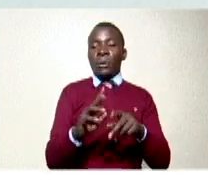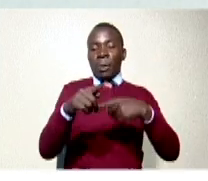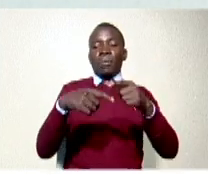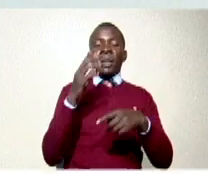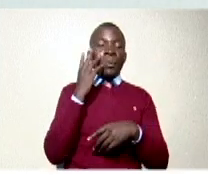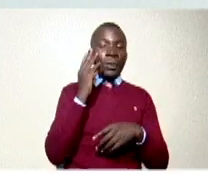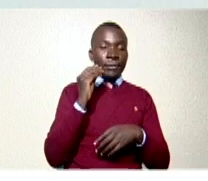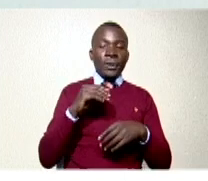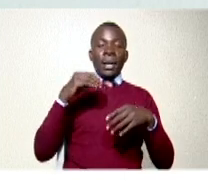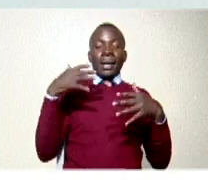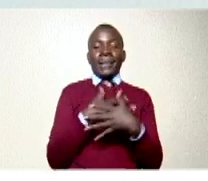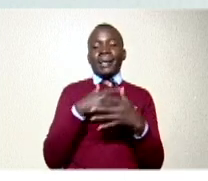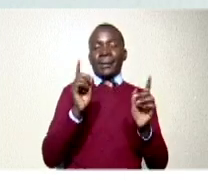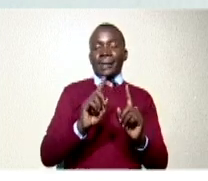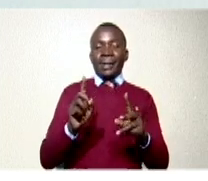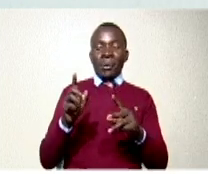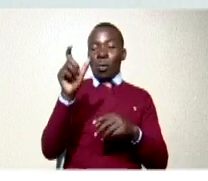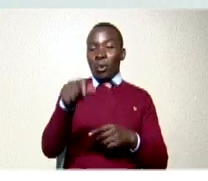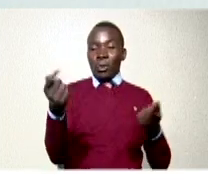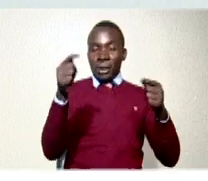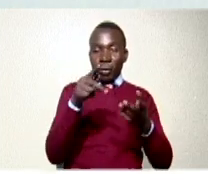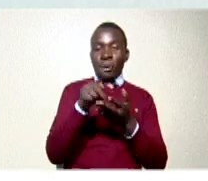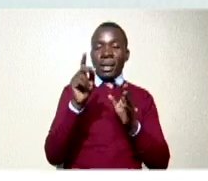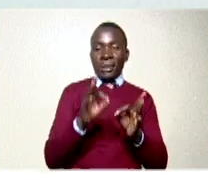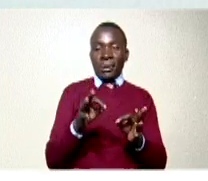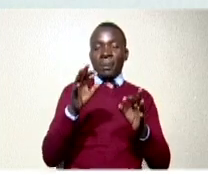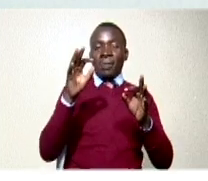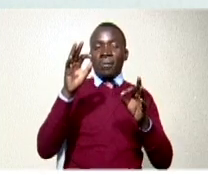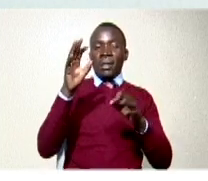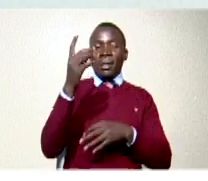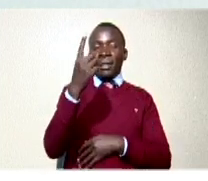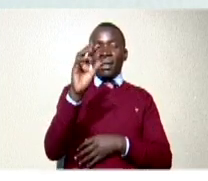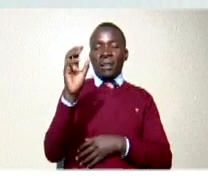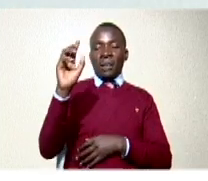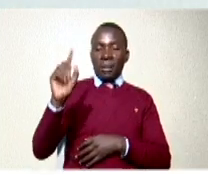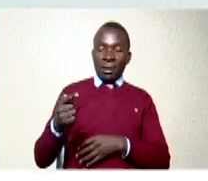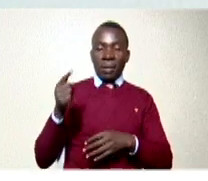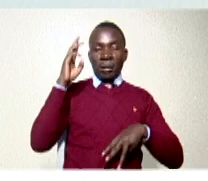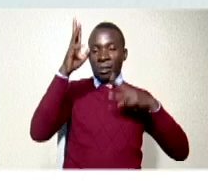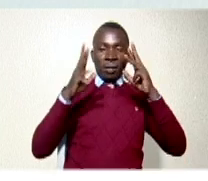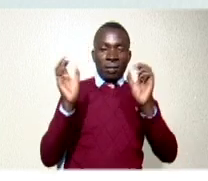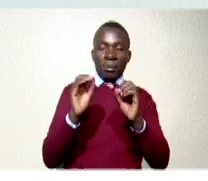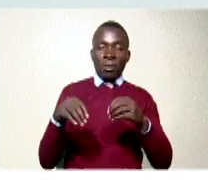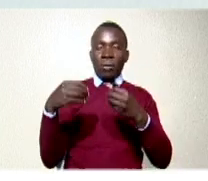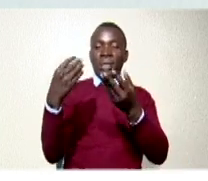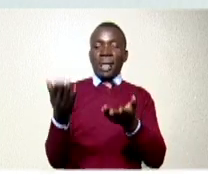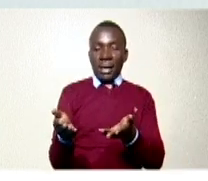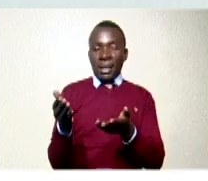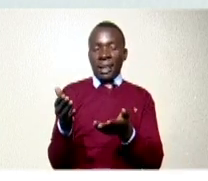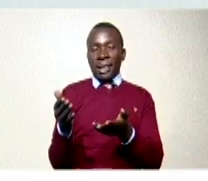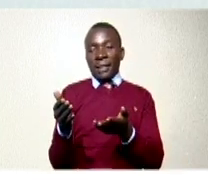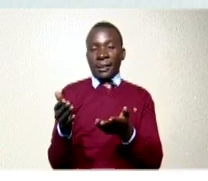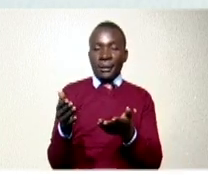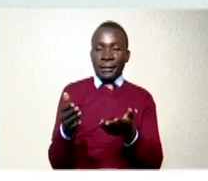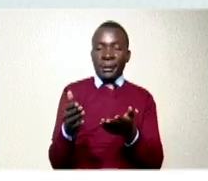bayimenyera azanatinyuka n'umuntu uje kugura ikintu cy'100,000 ntiyumutera impungenge ko yatanga ibihumbi nyangwe yuze